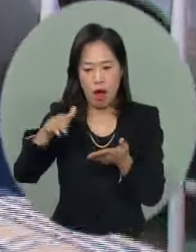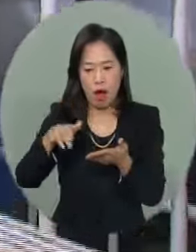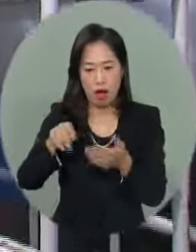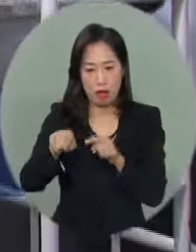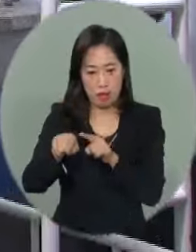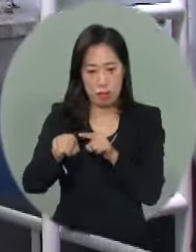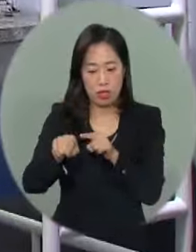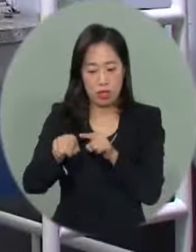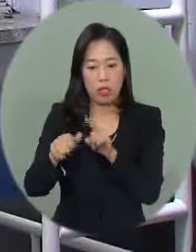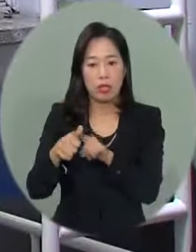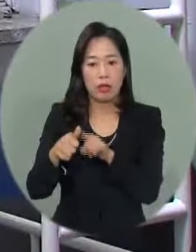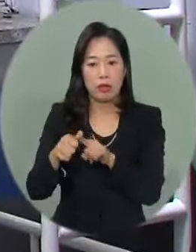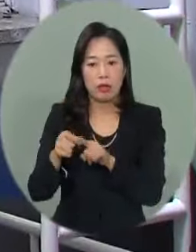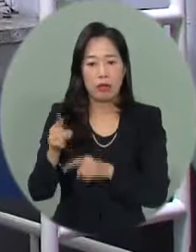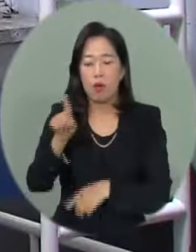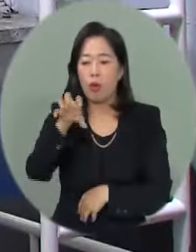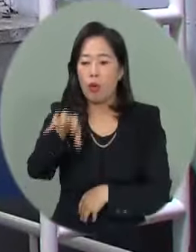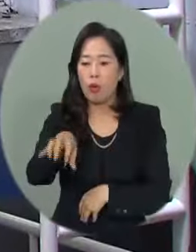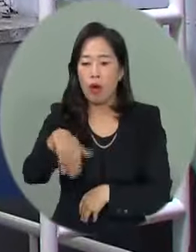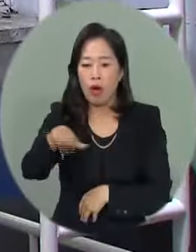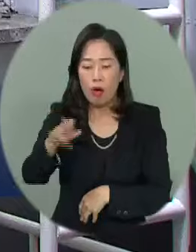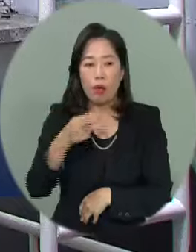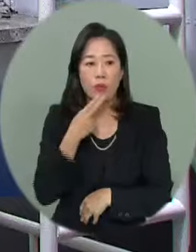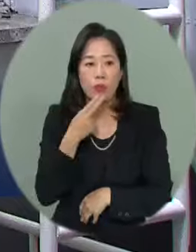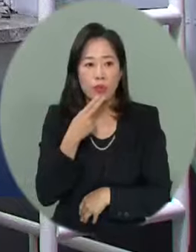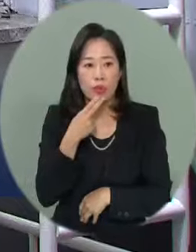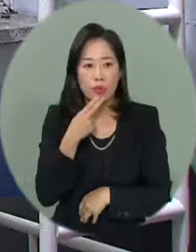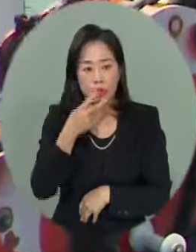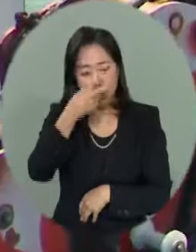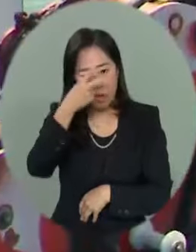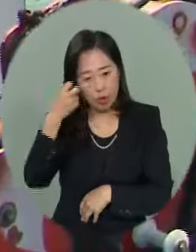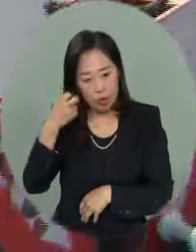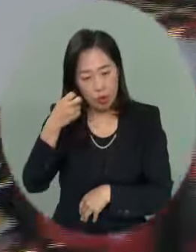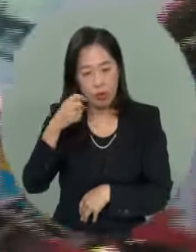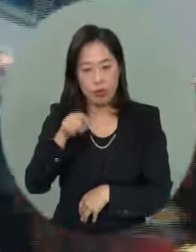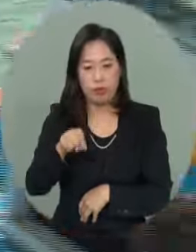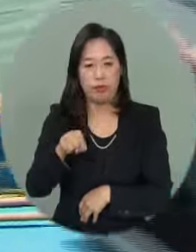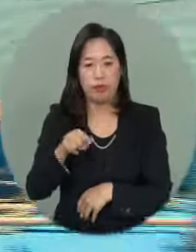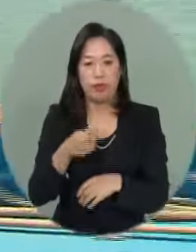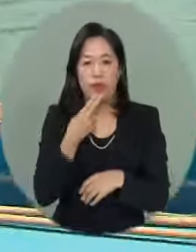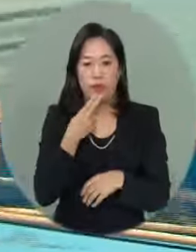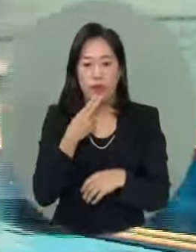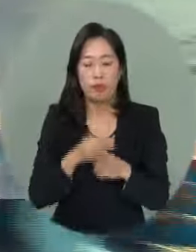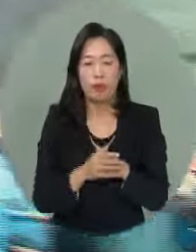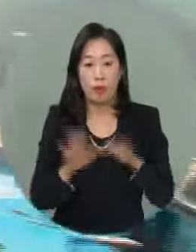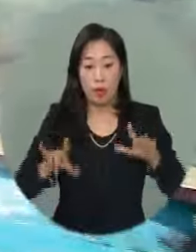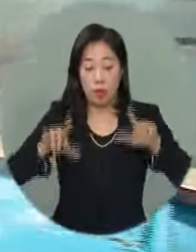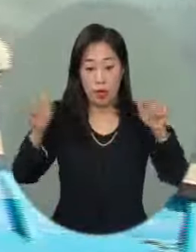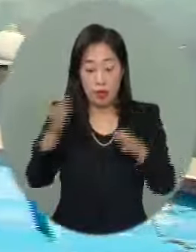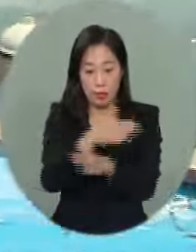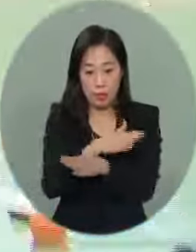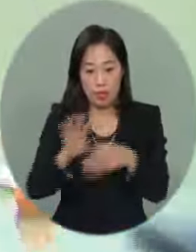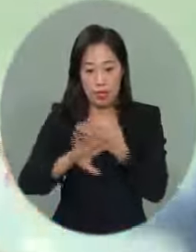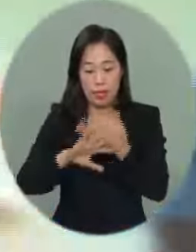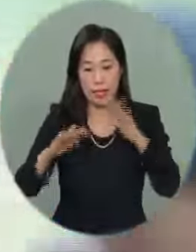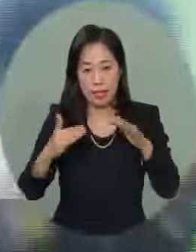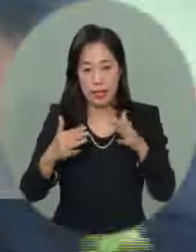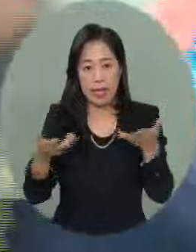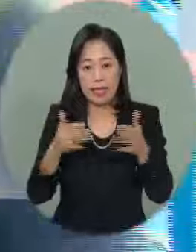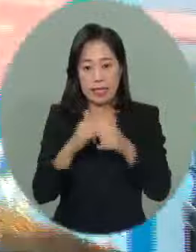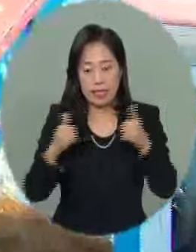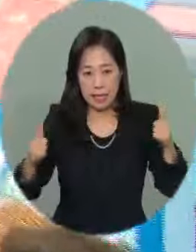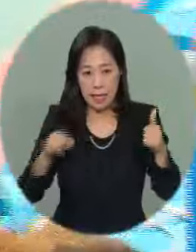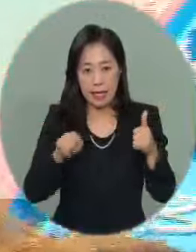그래서 전에는 오면 잠잘 곳도 새로 마련하려고. 올해부터 정부는 외국인 노동자 센터의